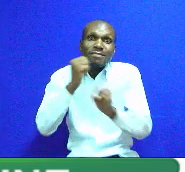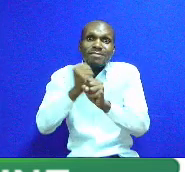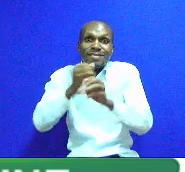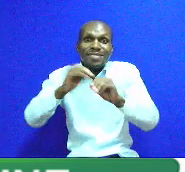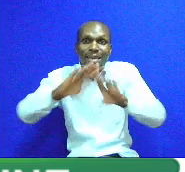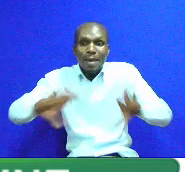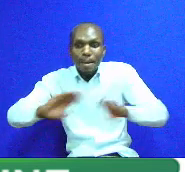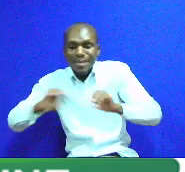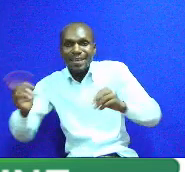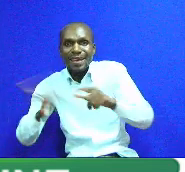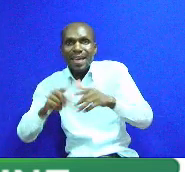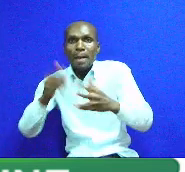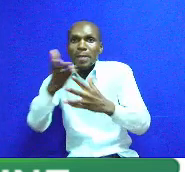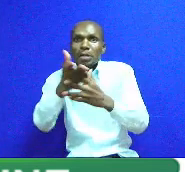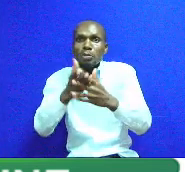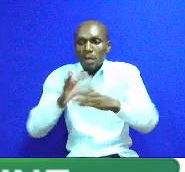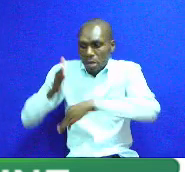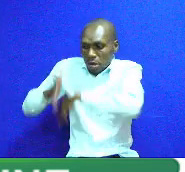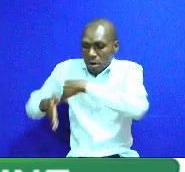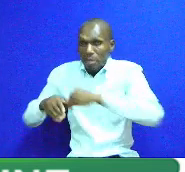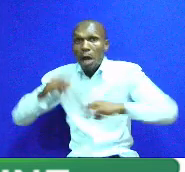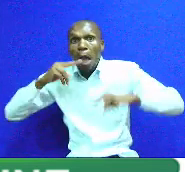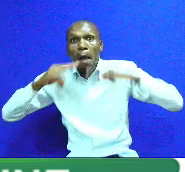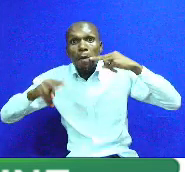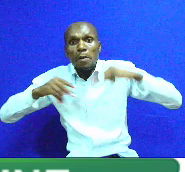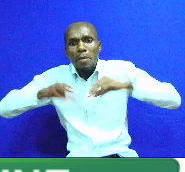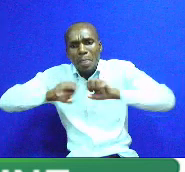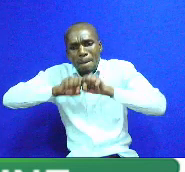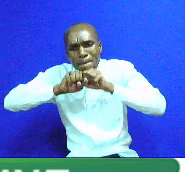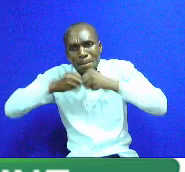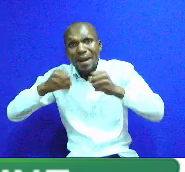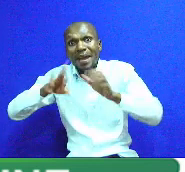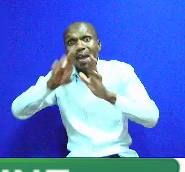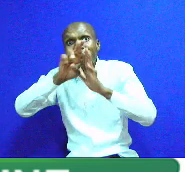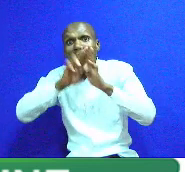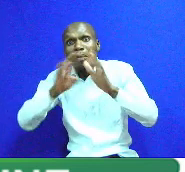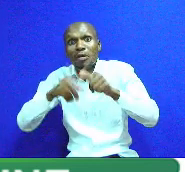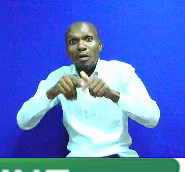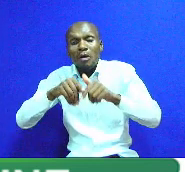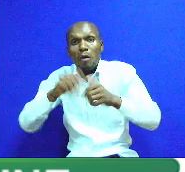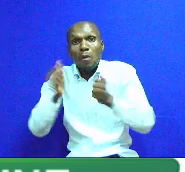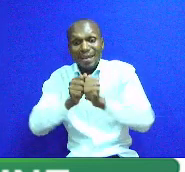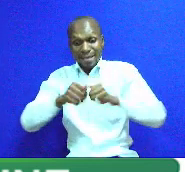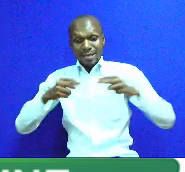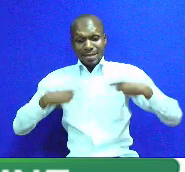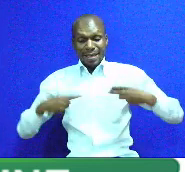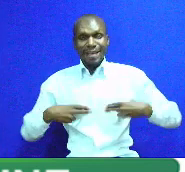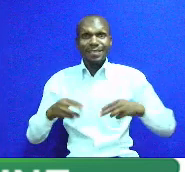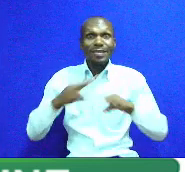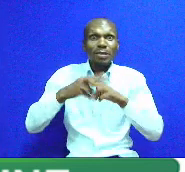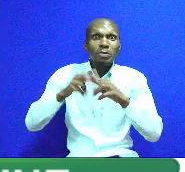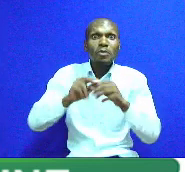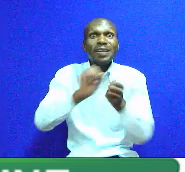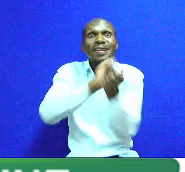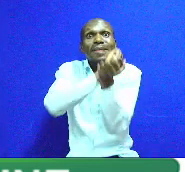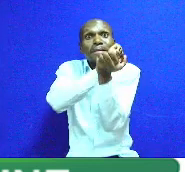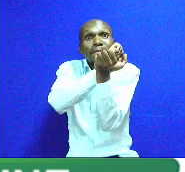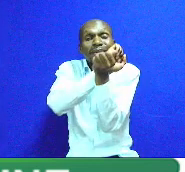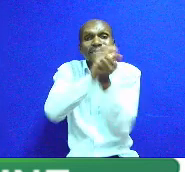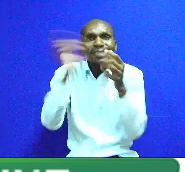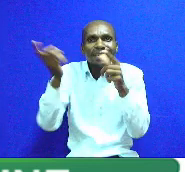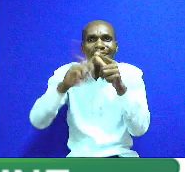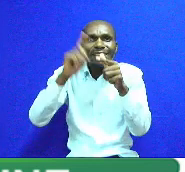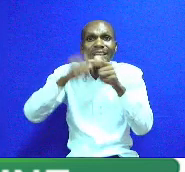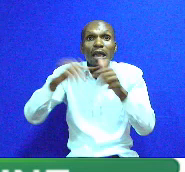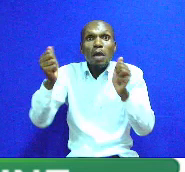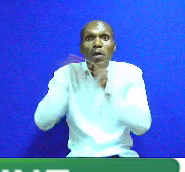ribwabo nakote yabuna gatime bagane rachiko muna machika soko tabwati amachiko yobo chenu mbachiko mokerege tambo kerege tinde kona ngane kyombeke